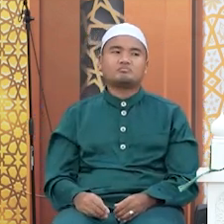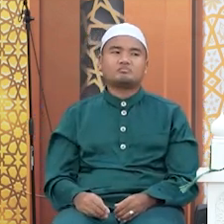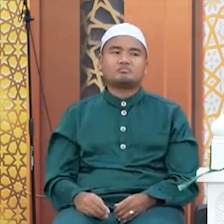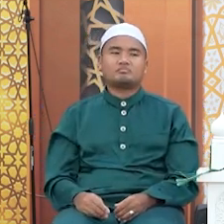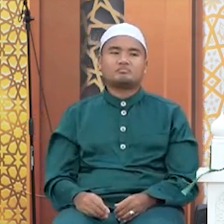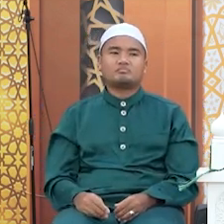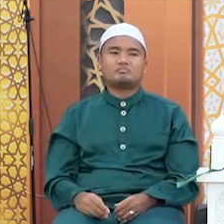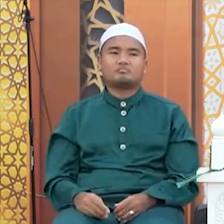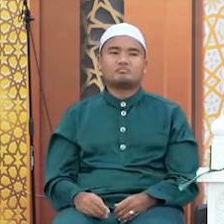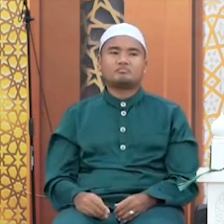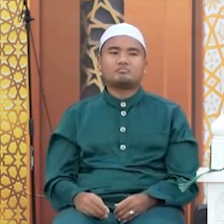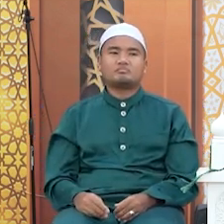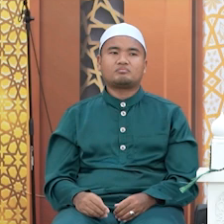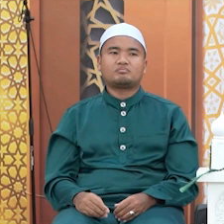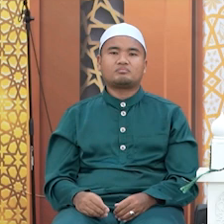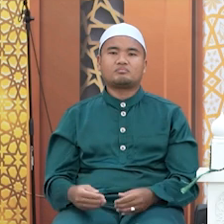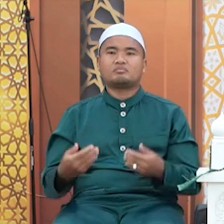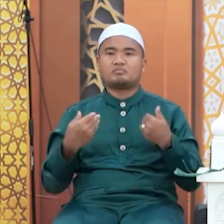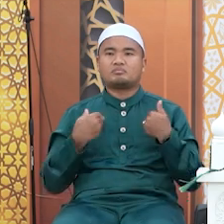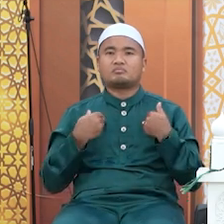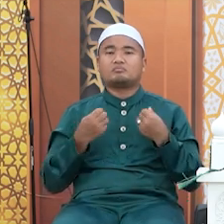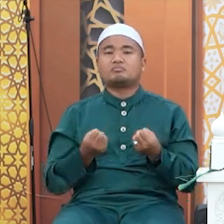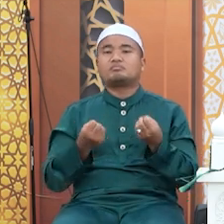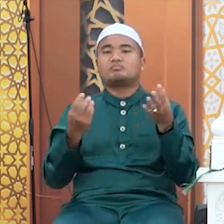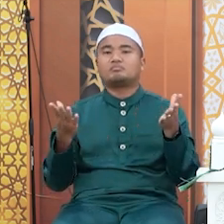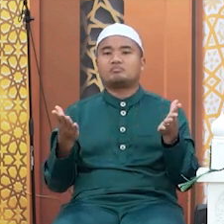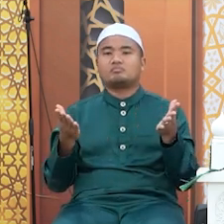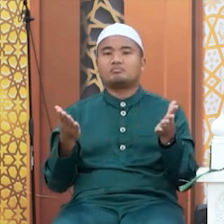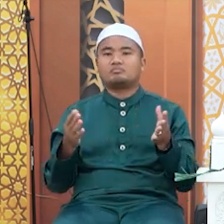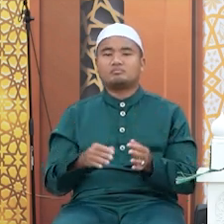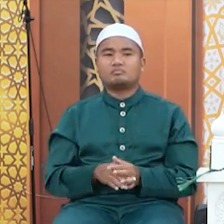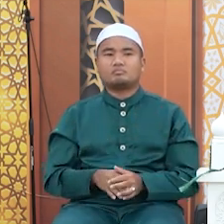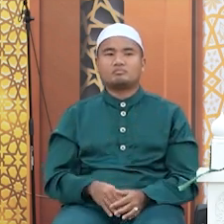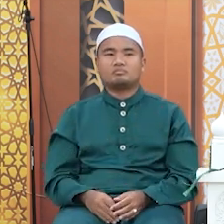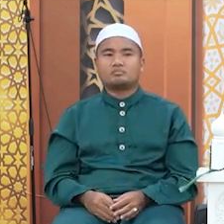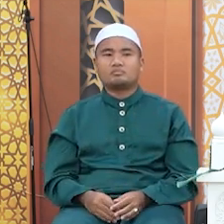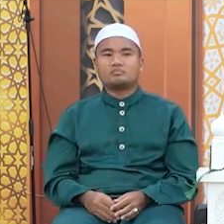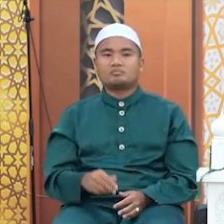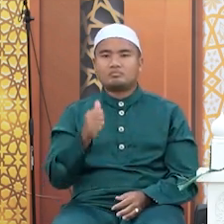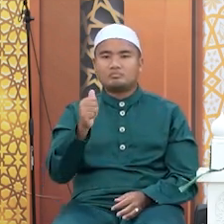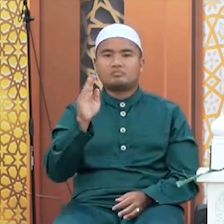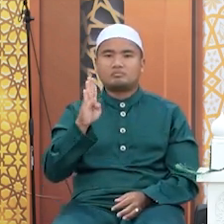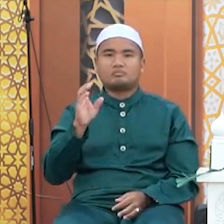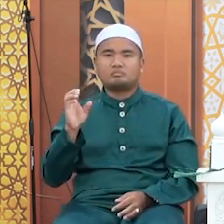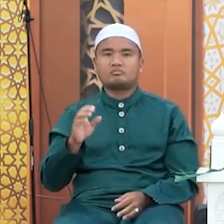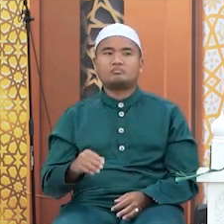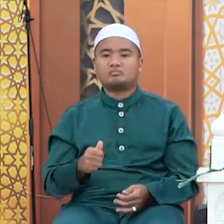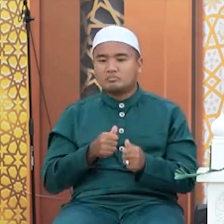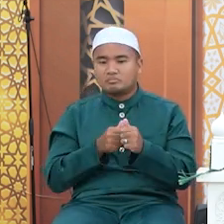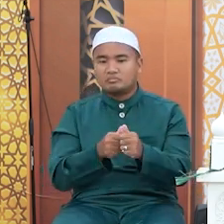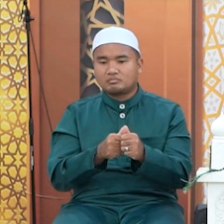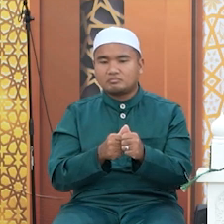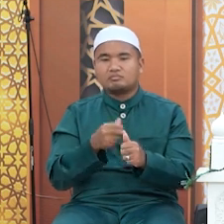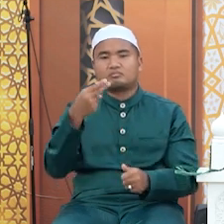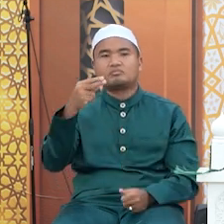Dah kita nak grade D lah. Dia dah main dah sikit nak grade D. Ha, D kata RM800, RM600. Tengok. Tahun depan bila kita tanya,